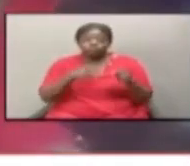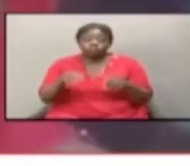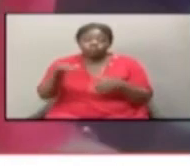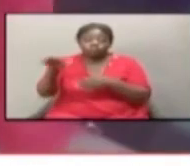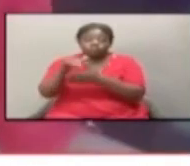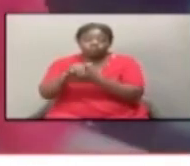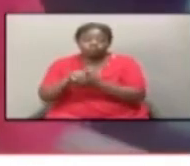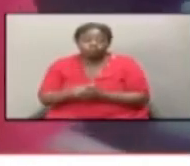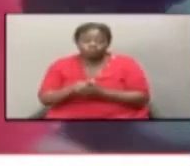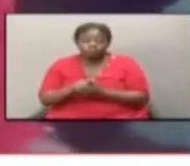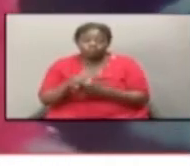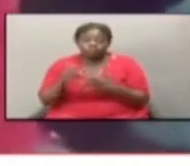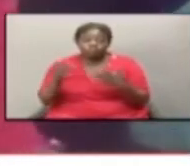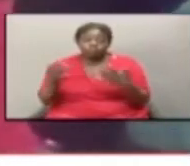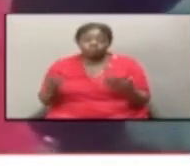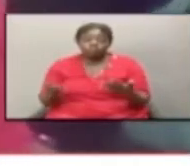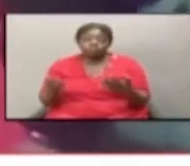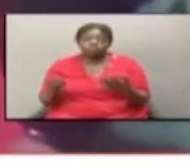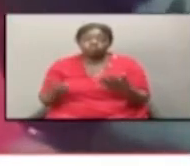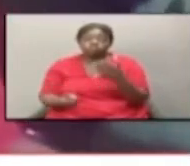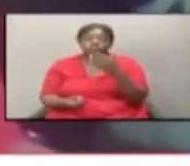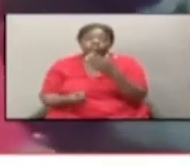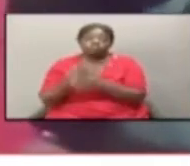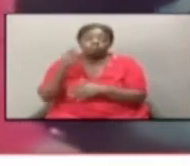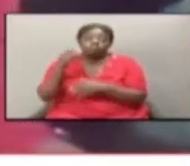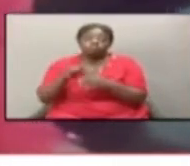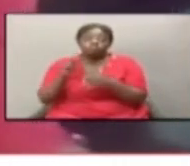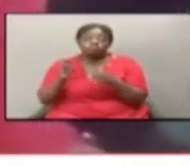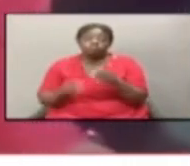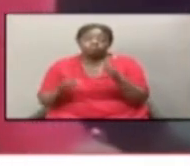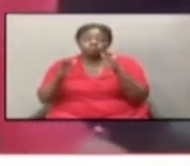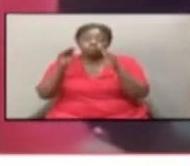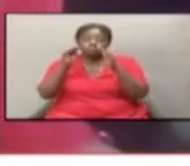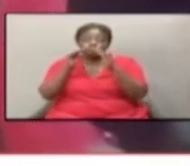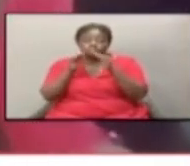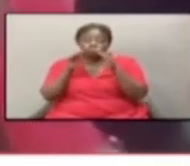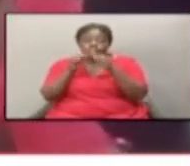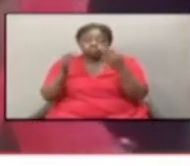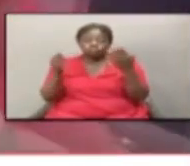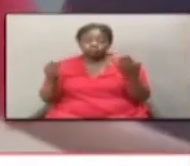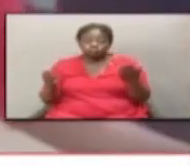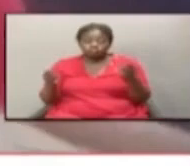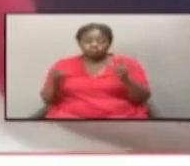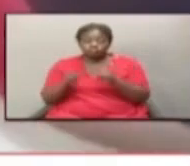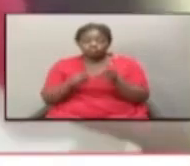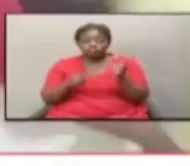bba Abdu Ssekabembe ekyamuviirako okuleka amaka ge n'ageddiza.